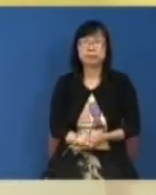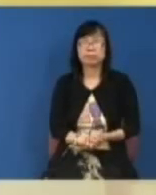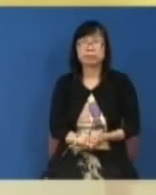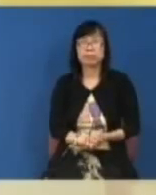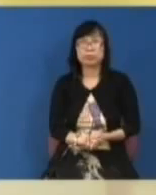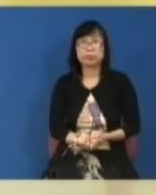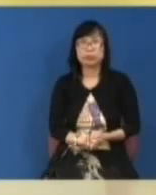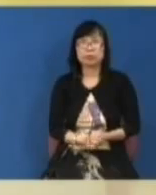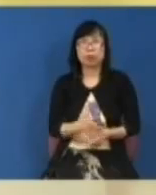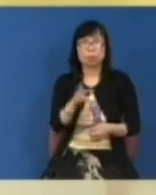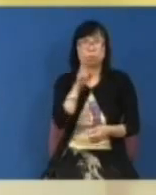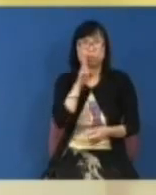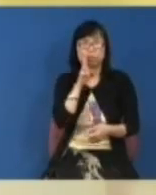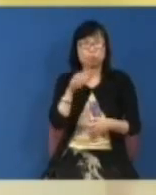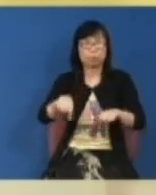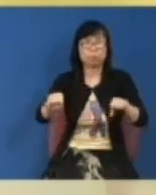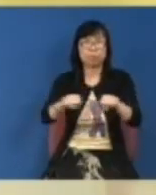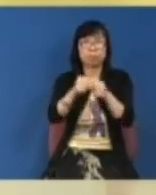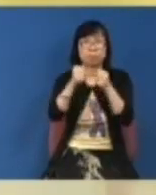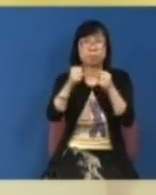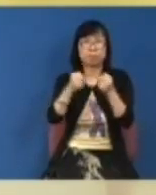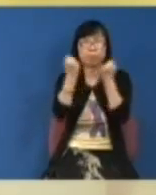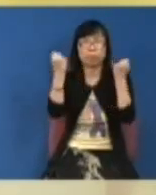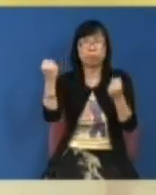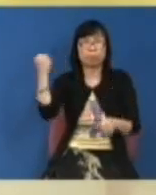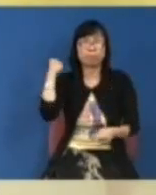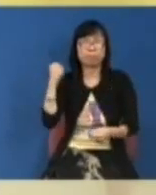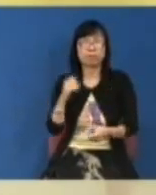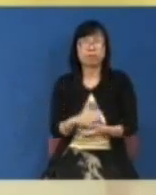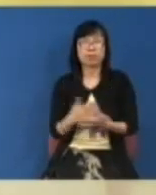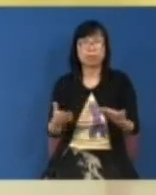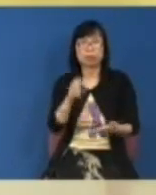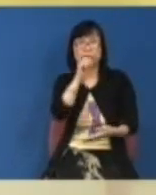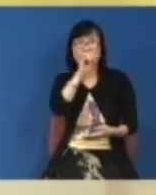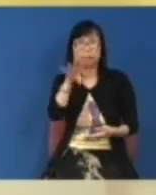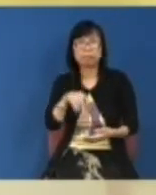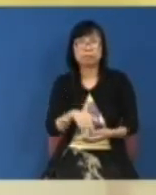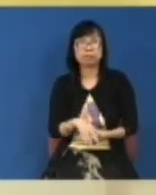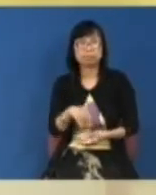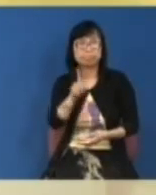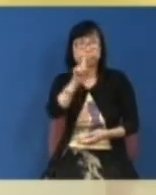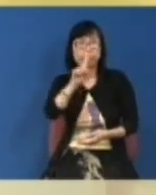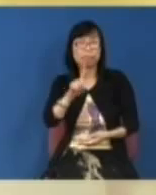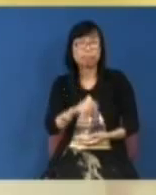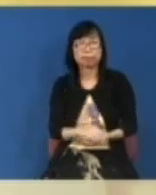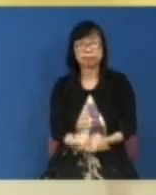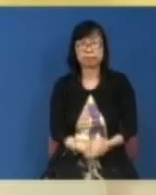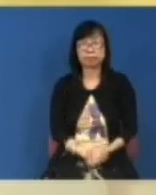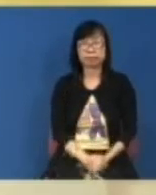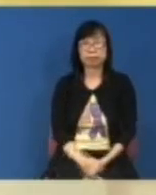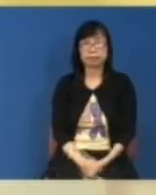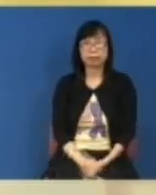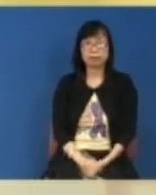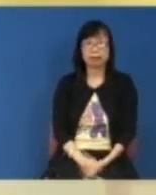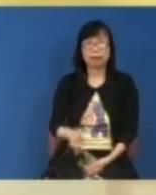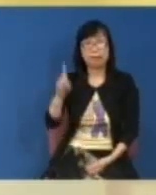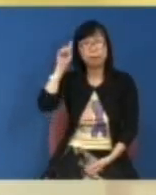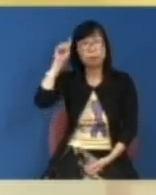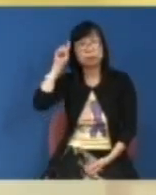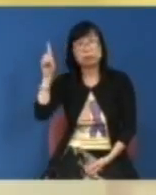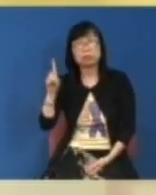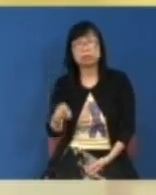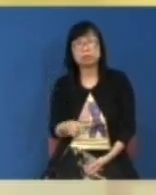準暴力、次暴力的行動？冇。咁你喺度講緊乜嘢咧？每一次示威遊